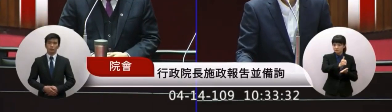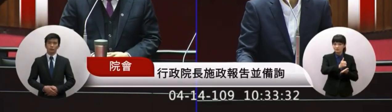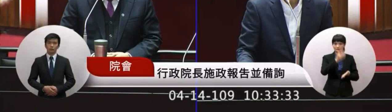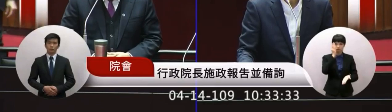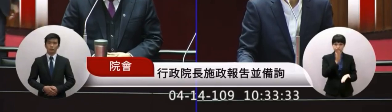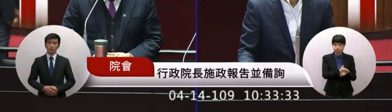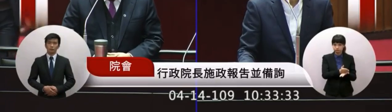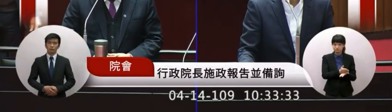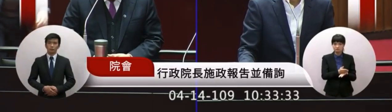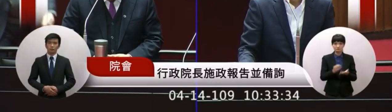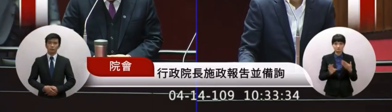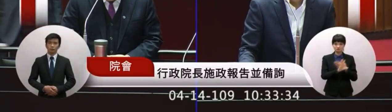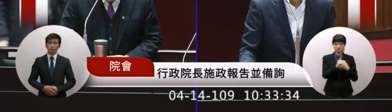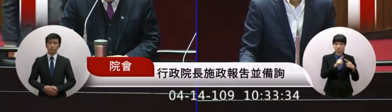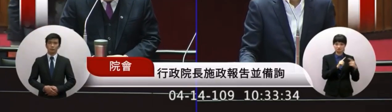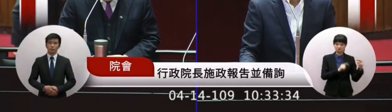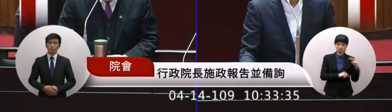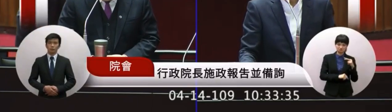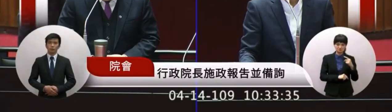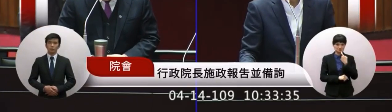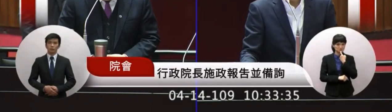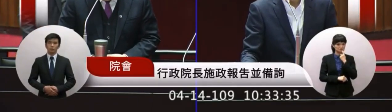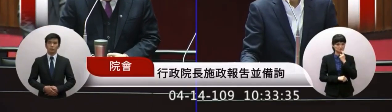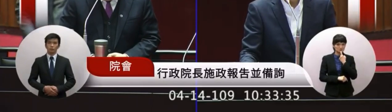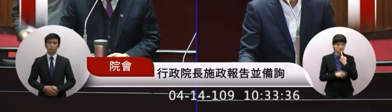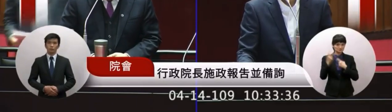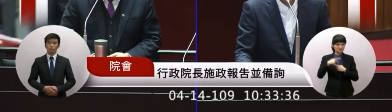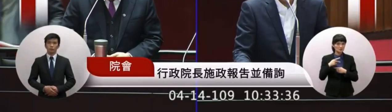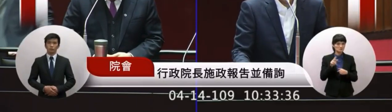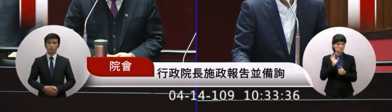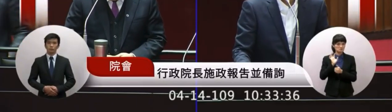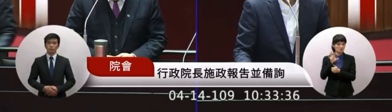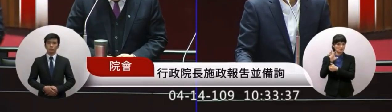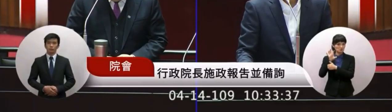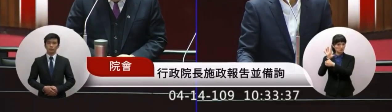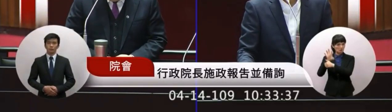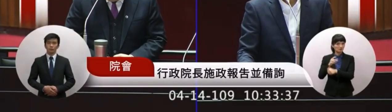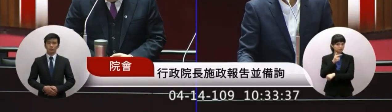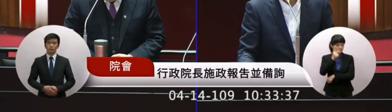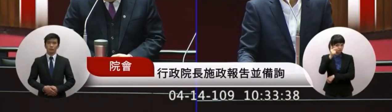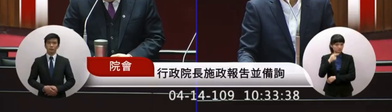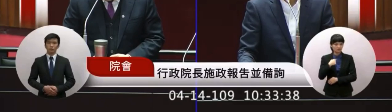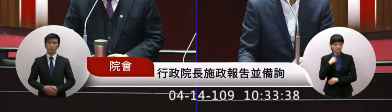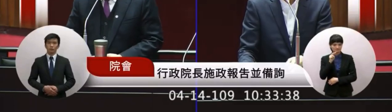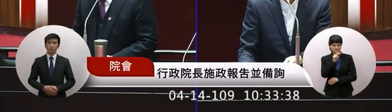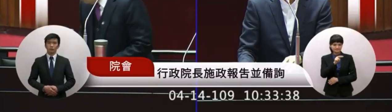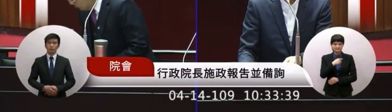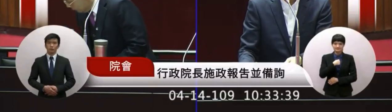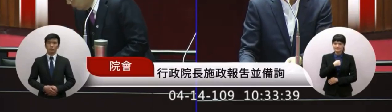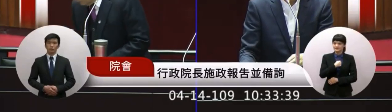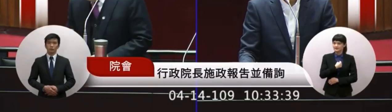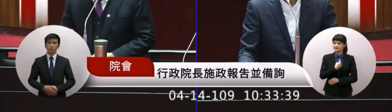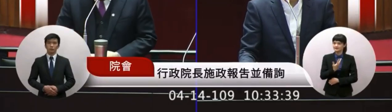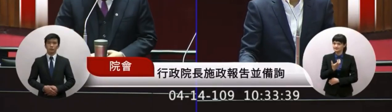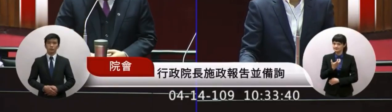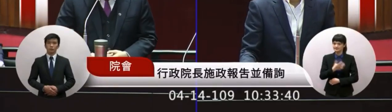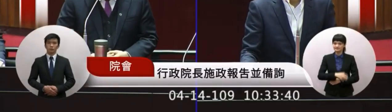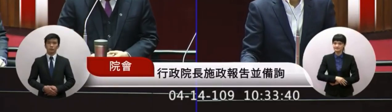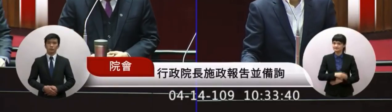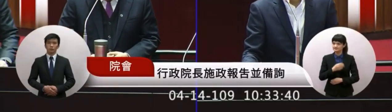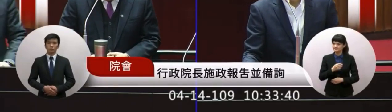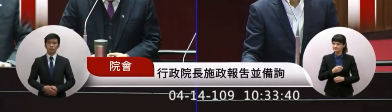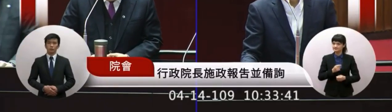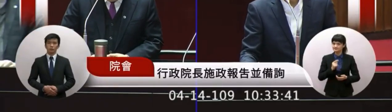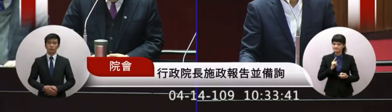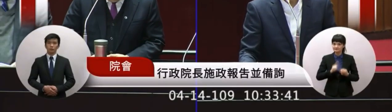有很多的质疑，甚至还有很多的人身攻击，其实当时候我们看得非常的心疼。但是